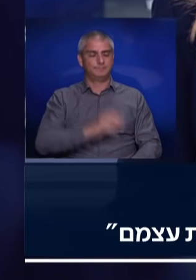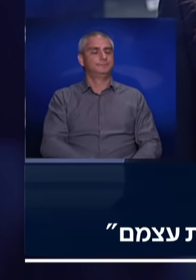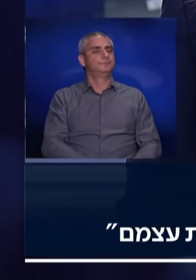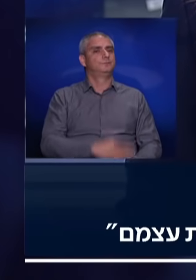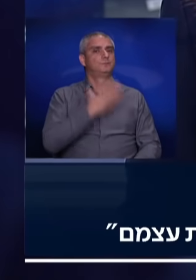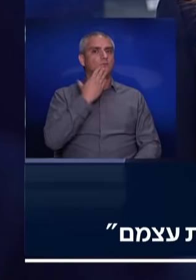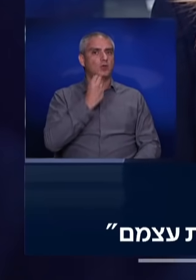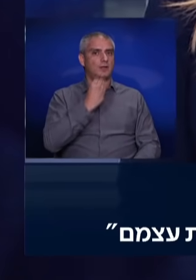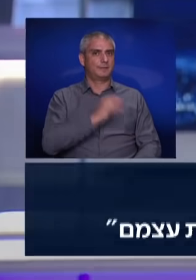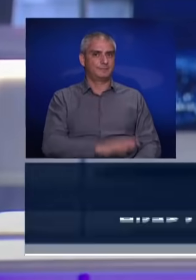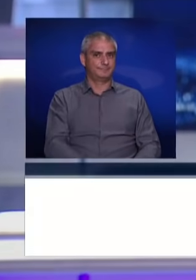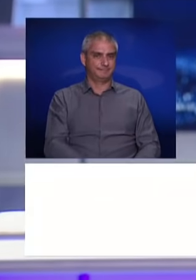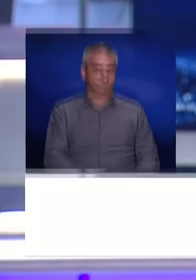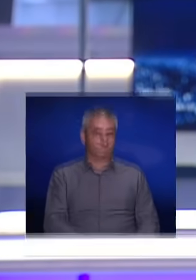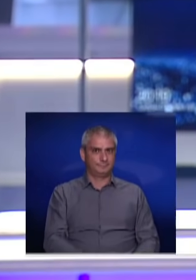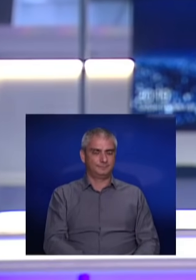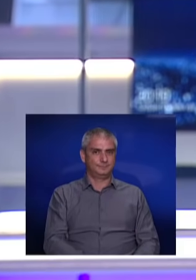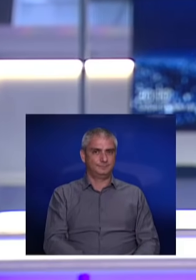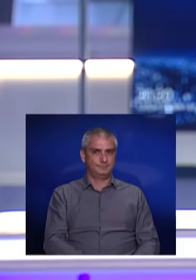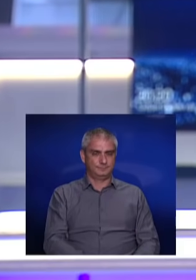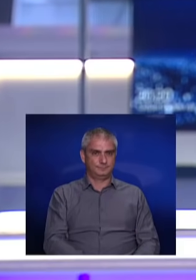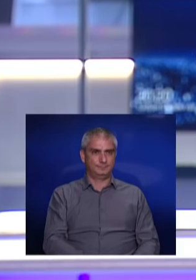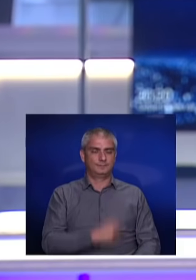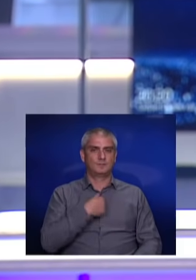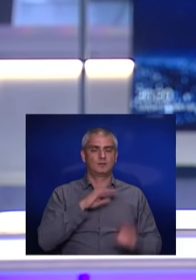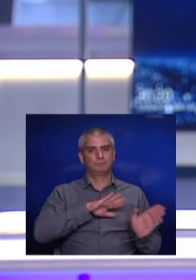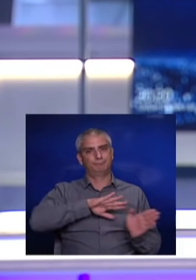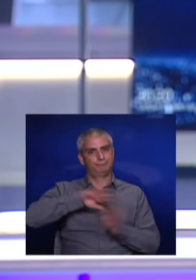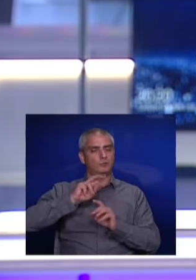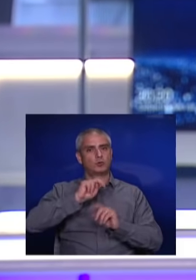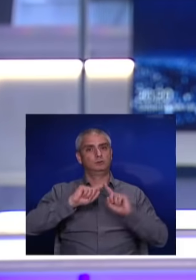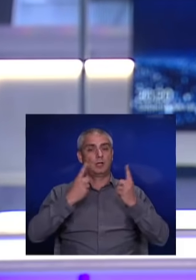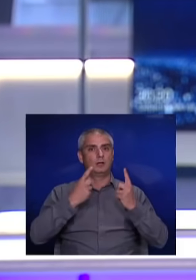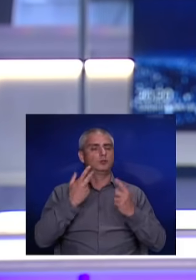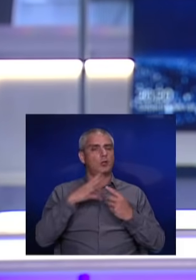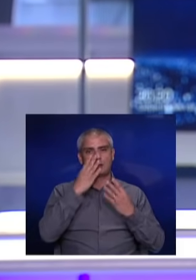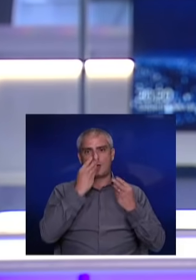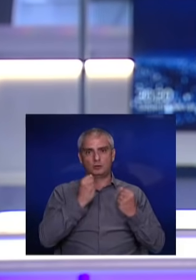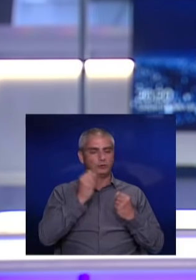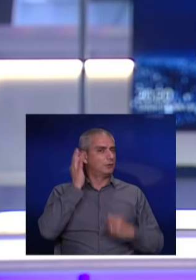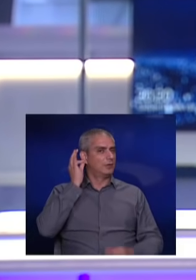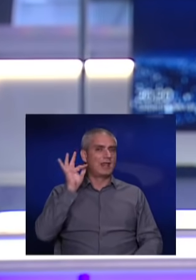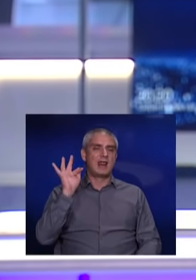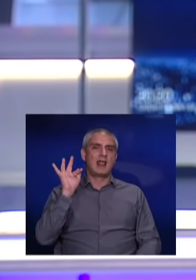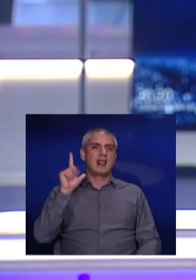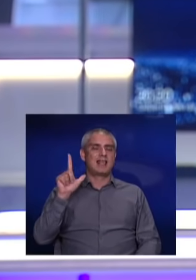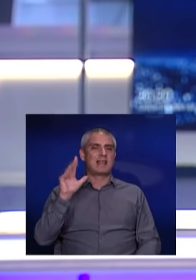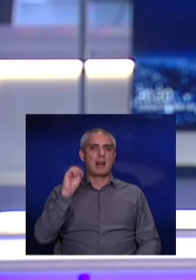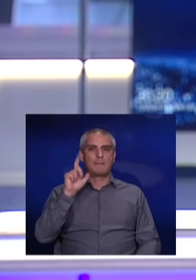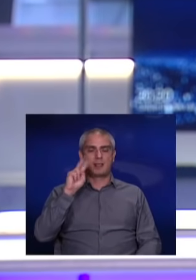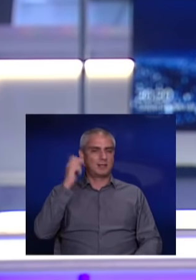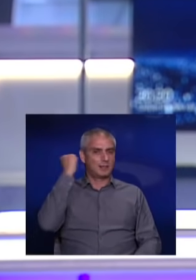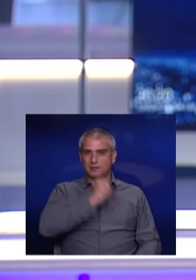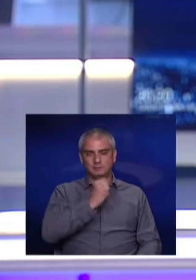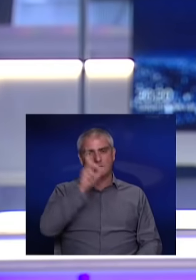רבה, סולימן. אנחנו עם עניין אחר עכשיו. מתחזק החשד שליטל מלניק, בת 17, נרצחה על